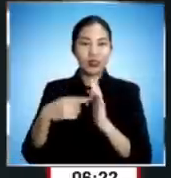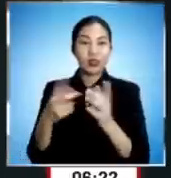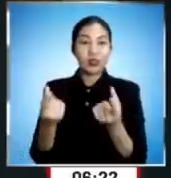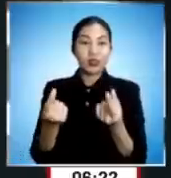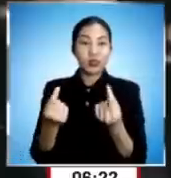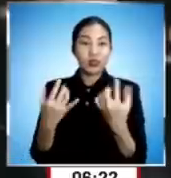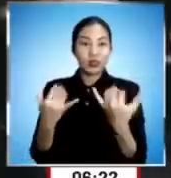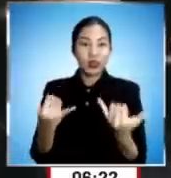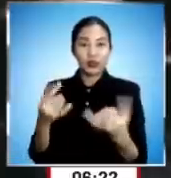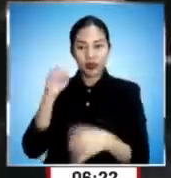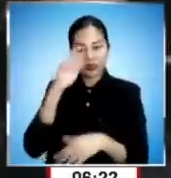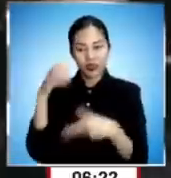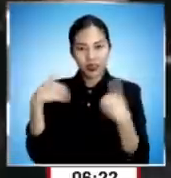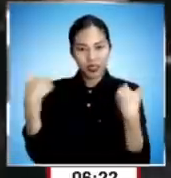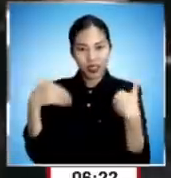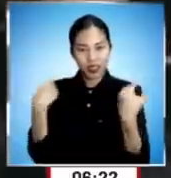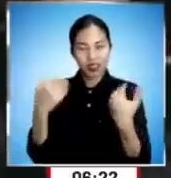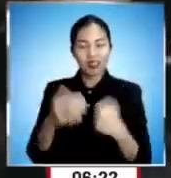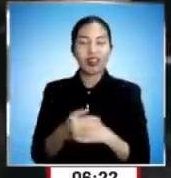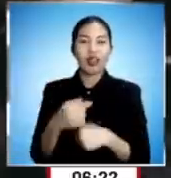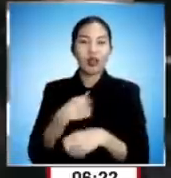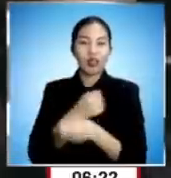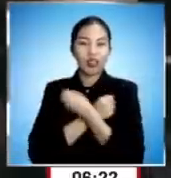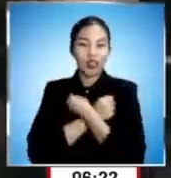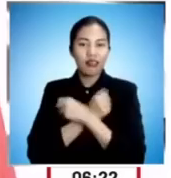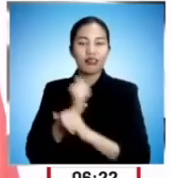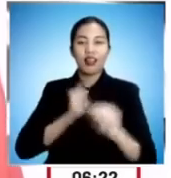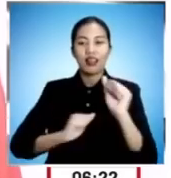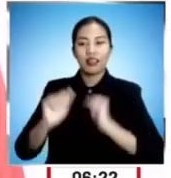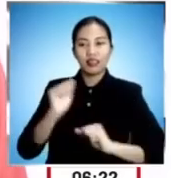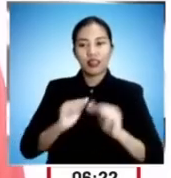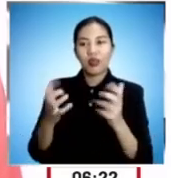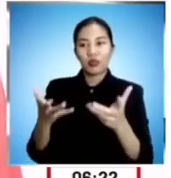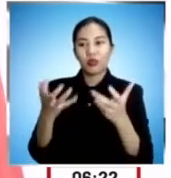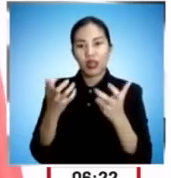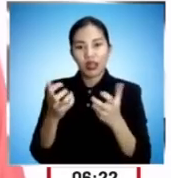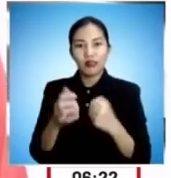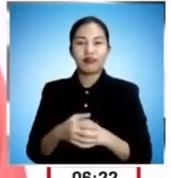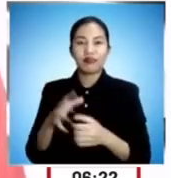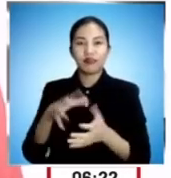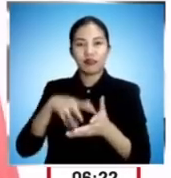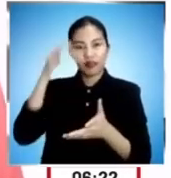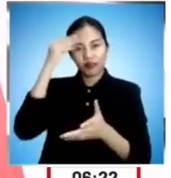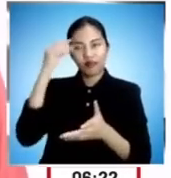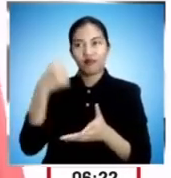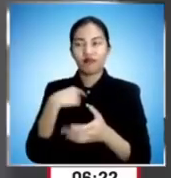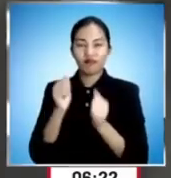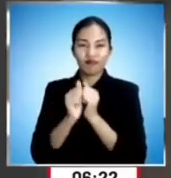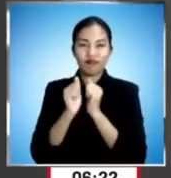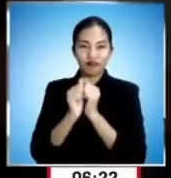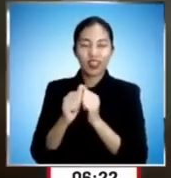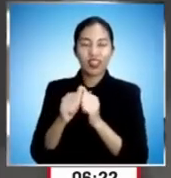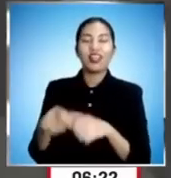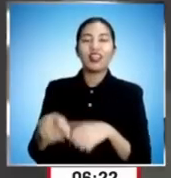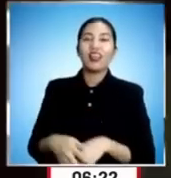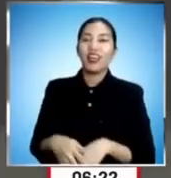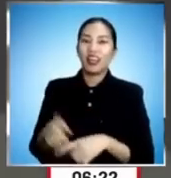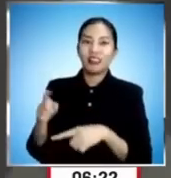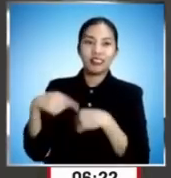bata niya. Since I love acting and gusto ko din makapulot ng aral, sinubaybayan ko hanggang nadala na ako sa eksena.